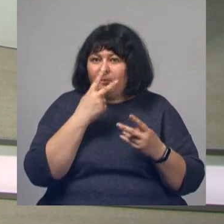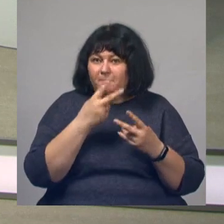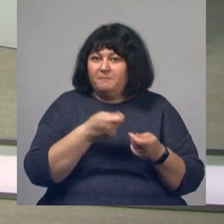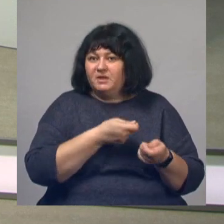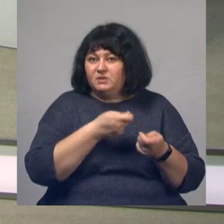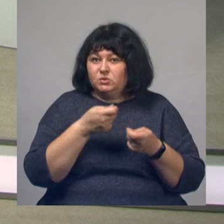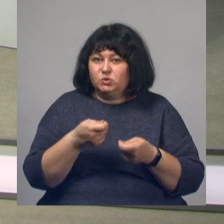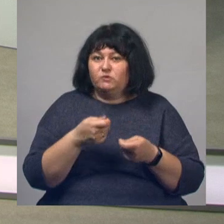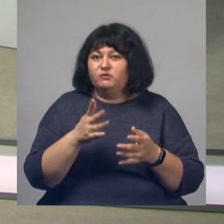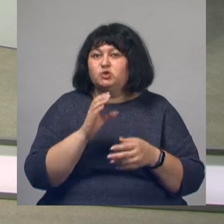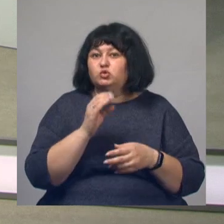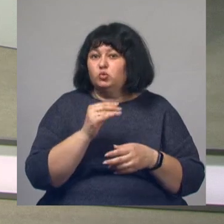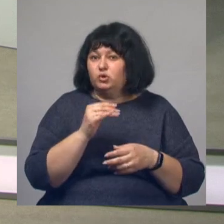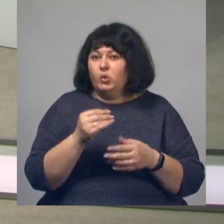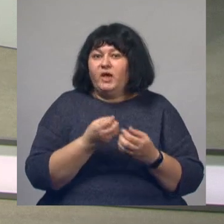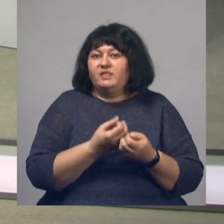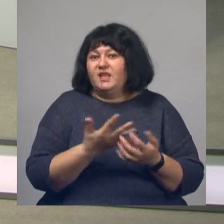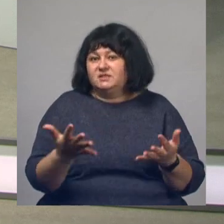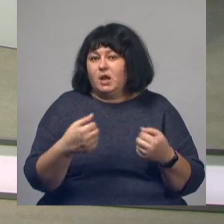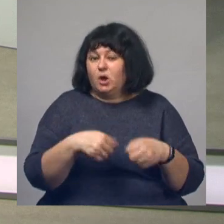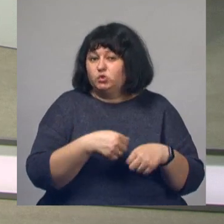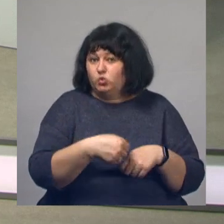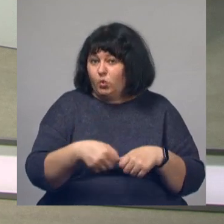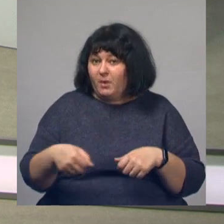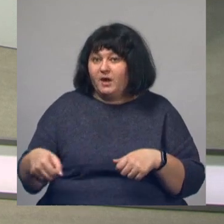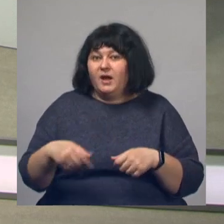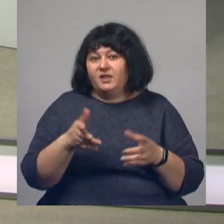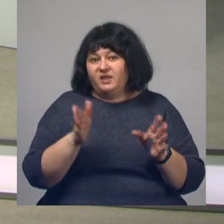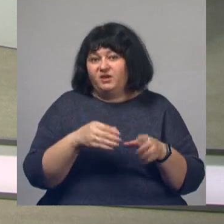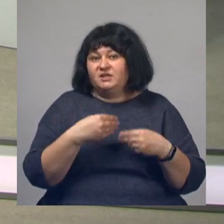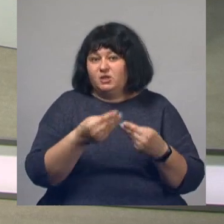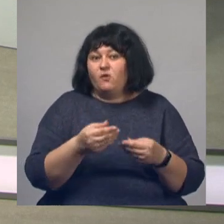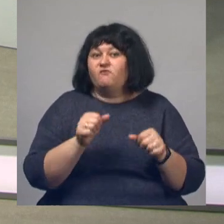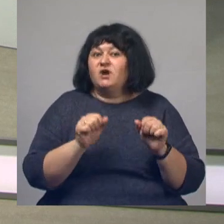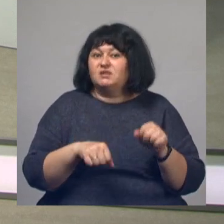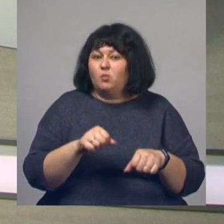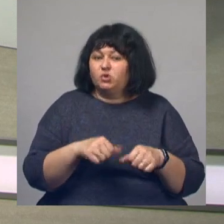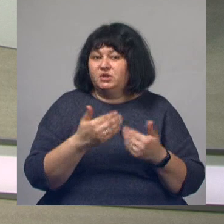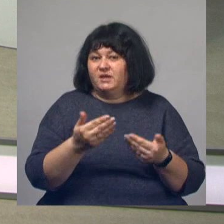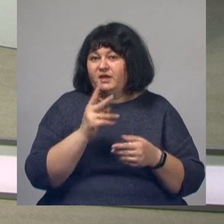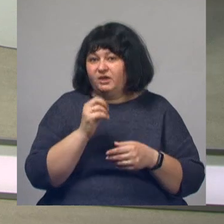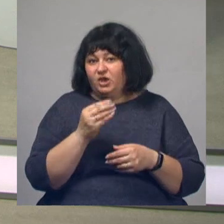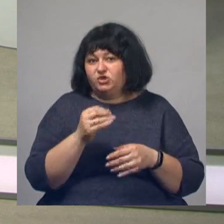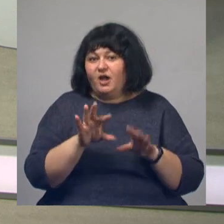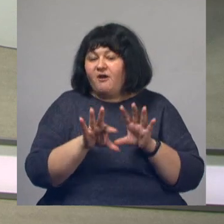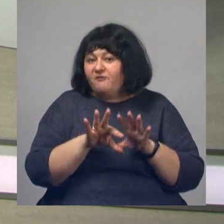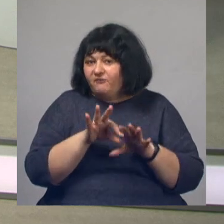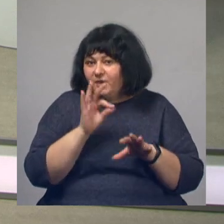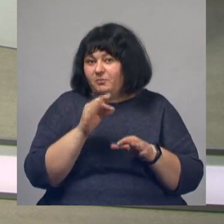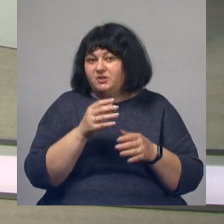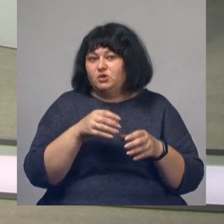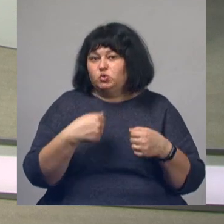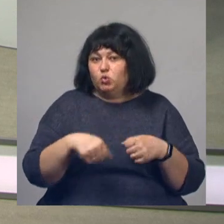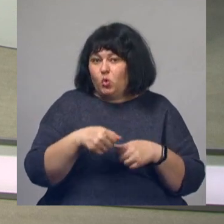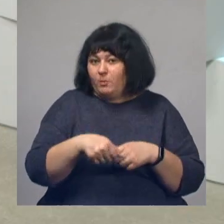принес в студию несколько сумок, поэтому давайте мы дадим возможность Кеше среди нескольких